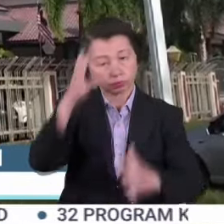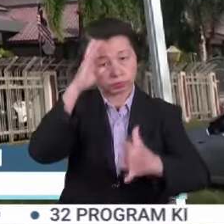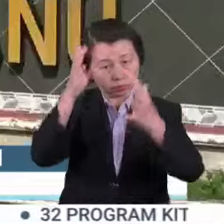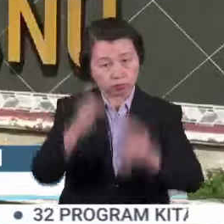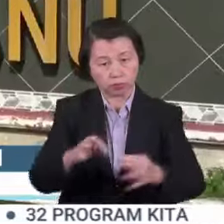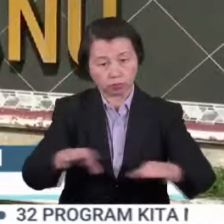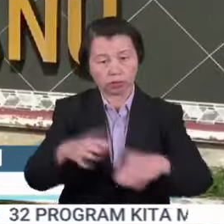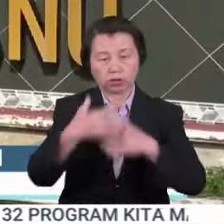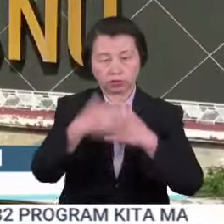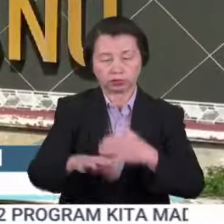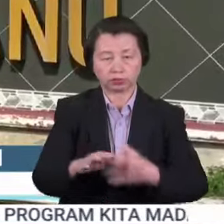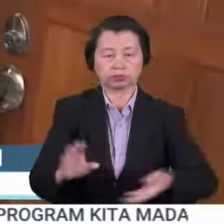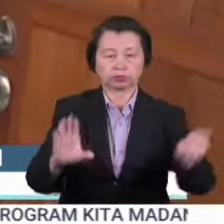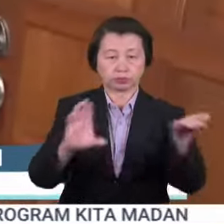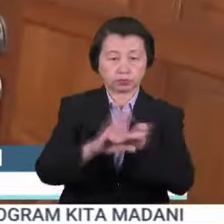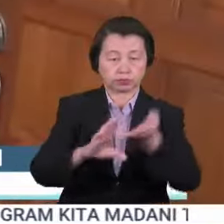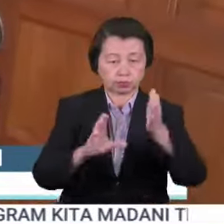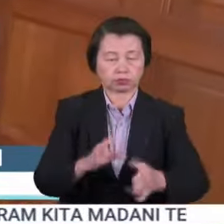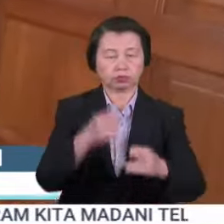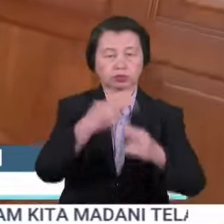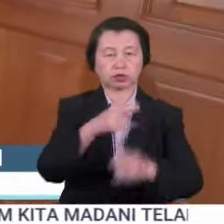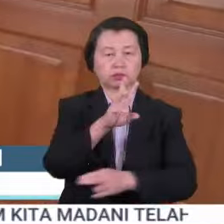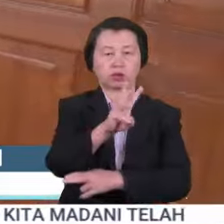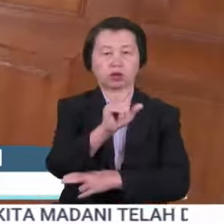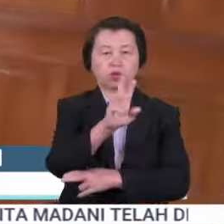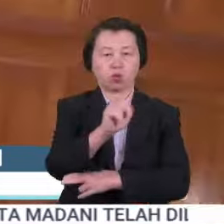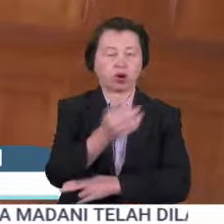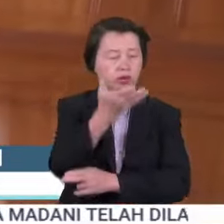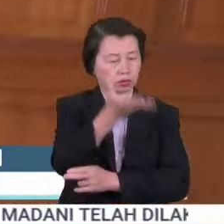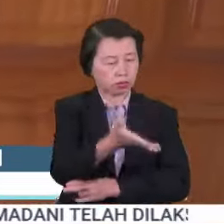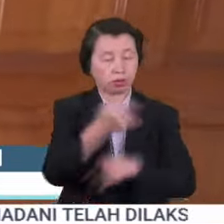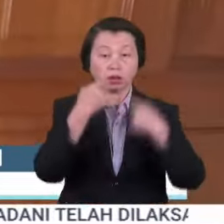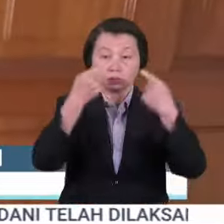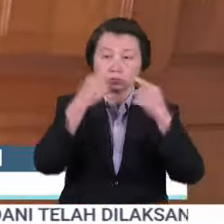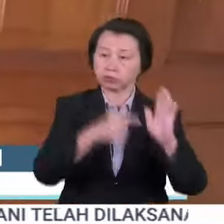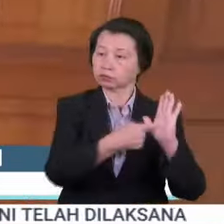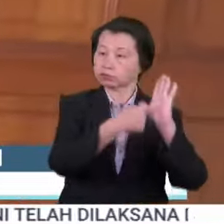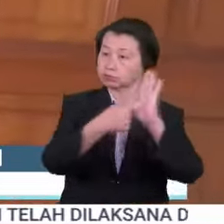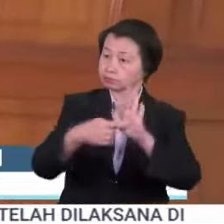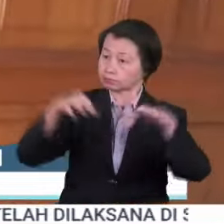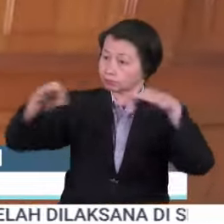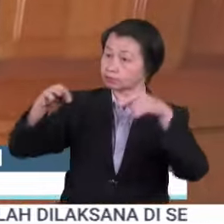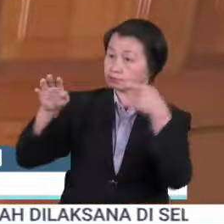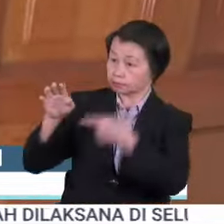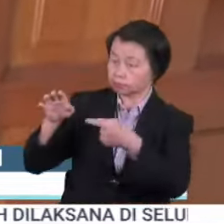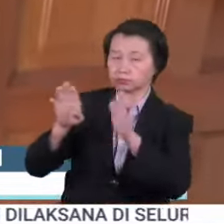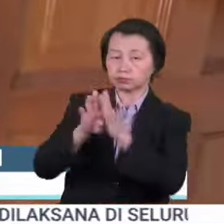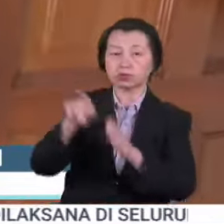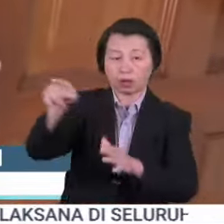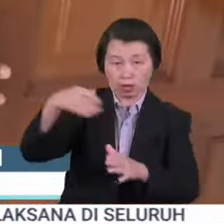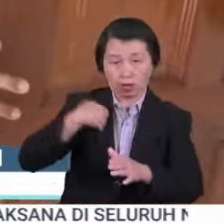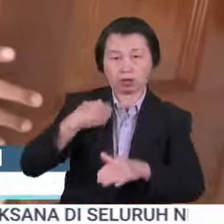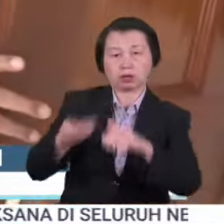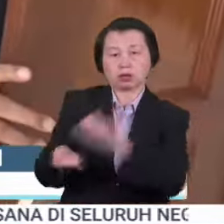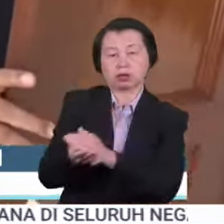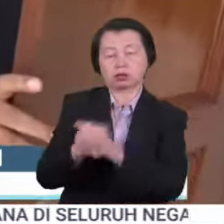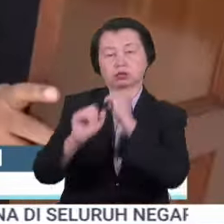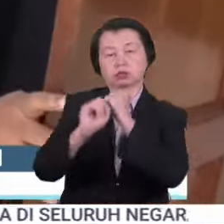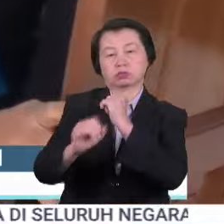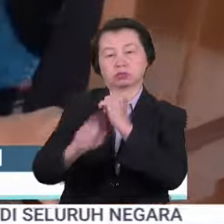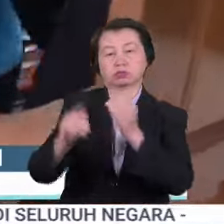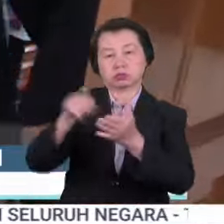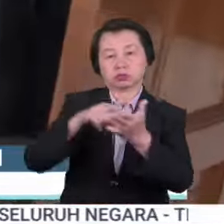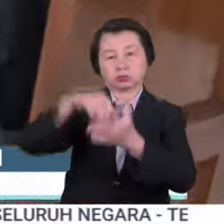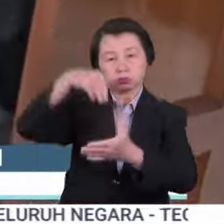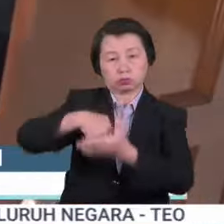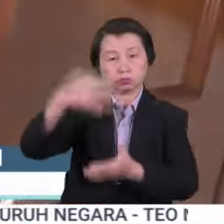Keputusan dibuat selepas pempetisyen. Wan Muhammad Isham Wan Abdul berjaya membuktikan wujudnya unsur rasuah ketika kempen